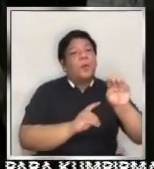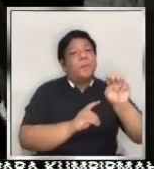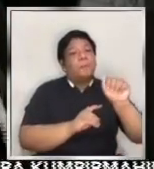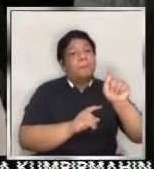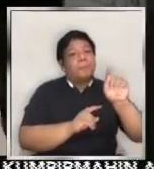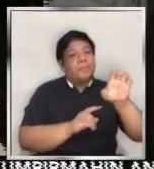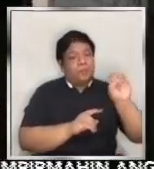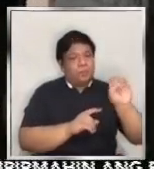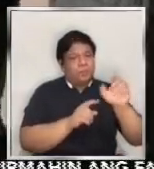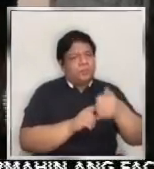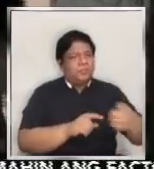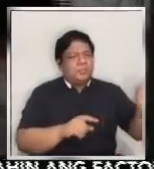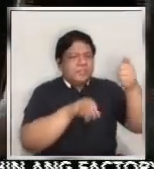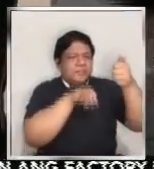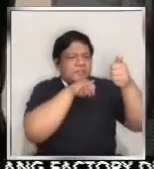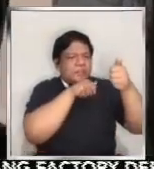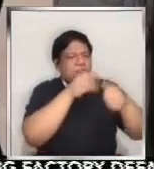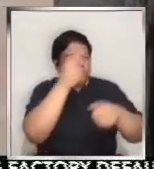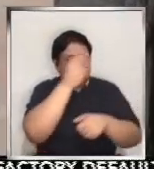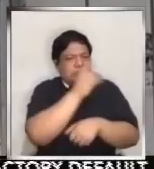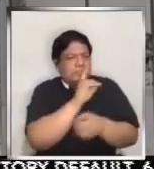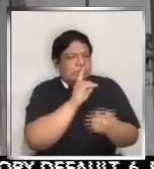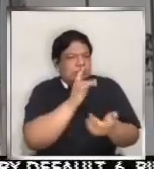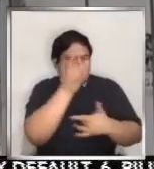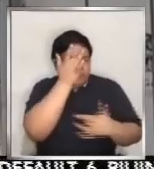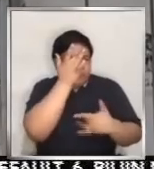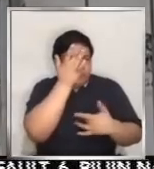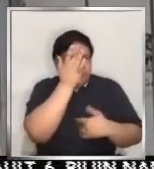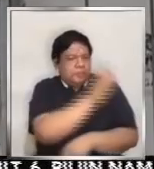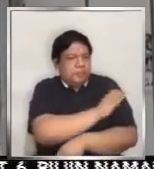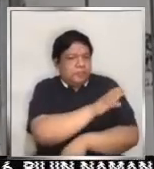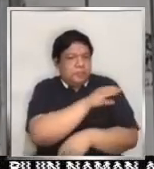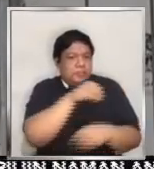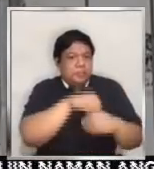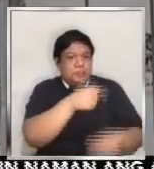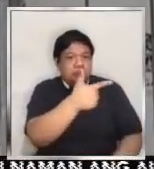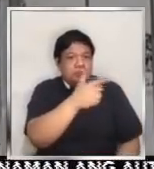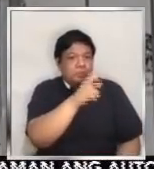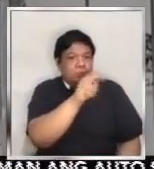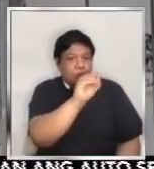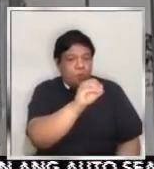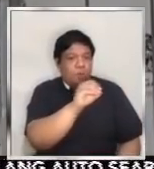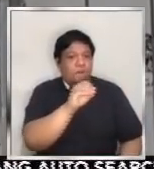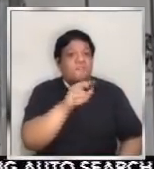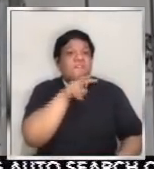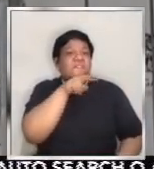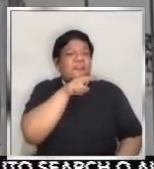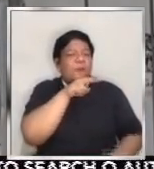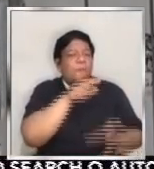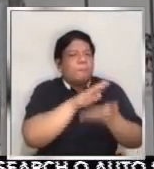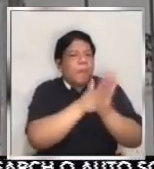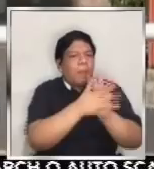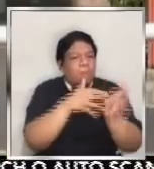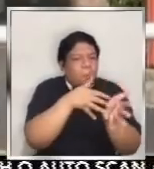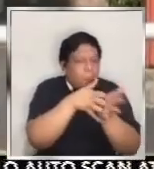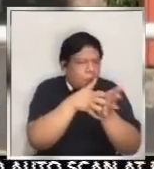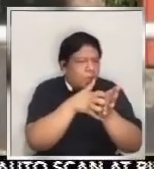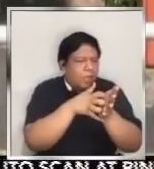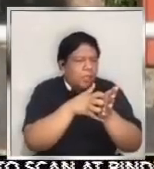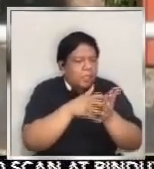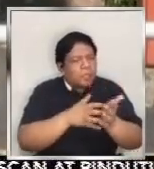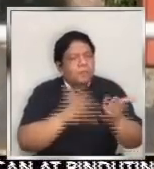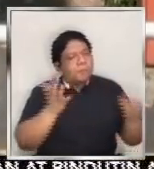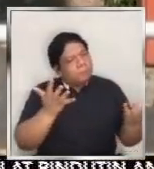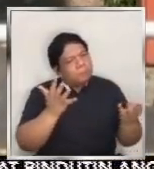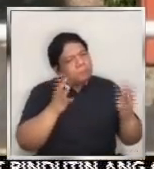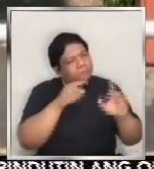Diseases Clinic sa San Martin Hospital sa Genoa, humina na raw ang virus base sa kanilang obserbasyon. Pero ayon sa Health Ministry ng